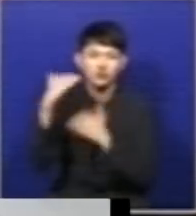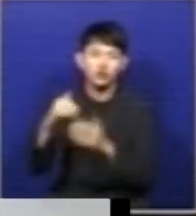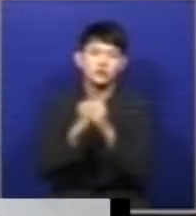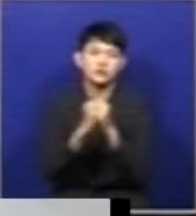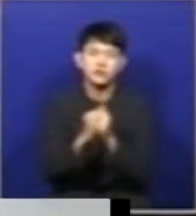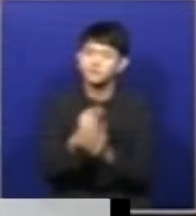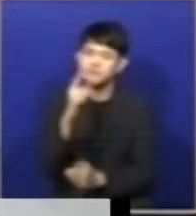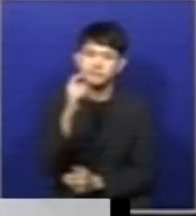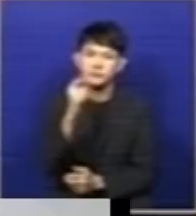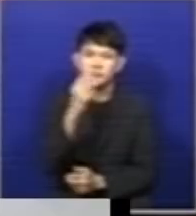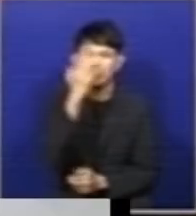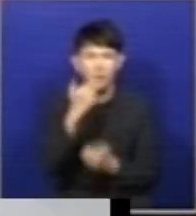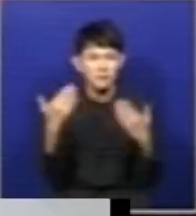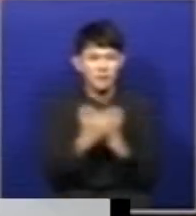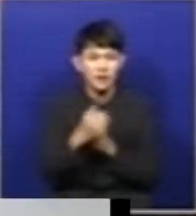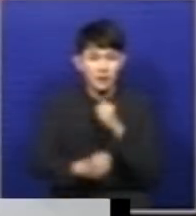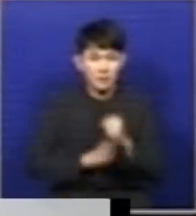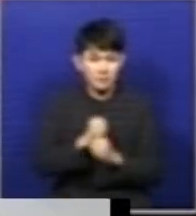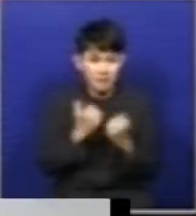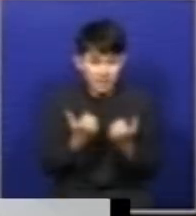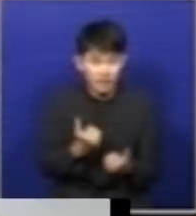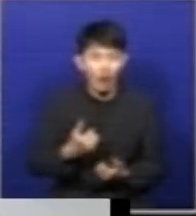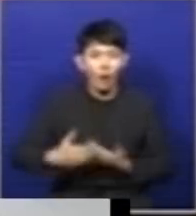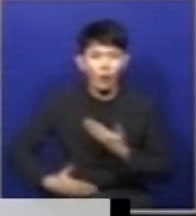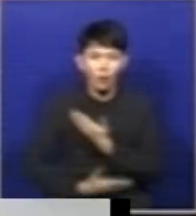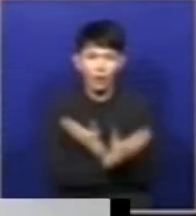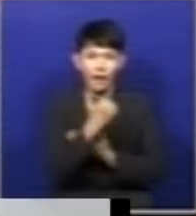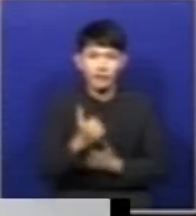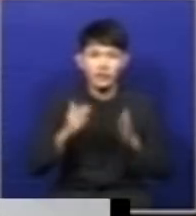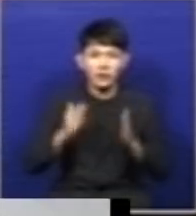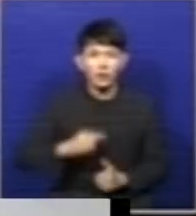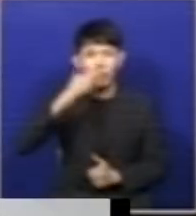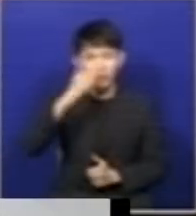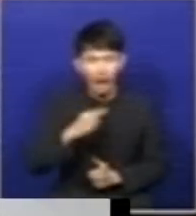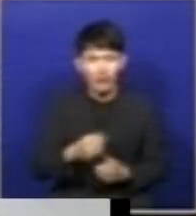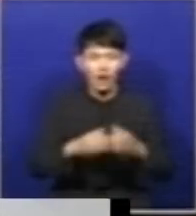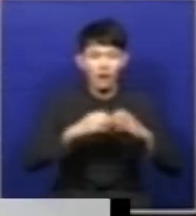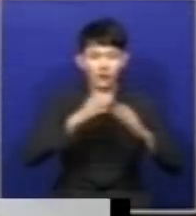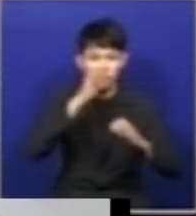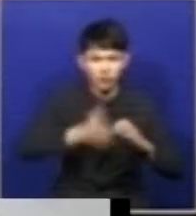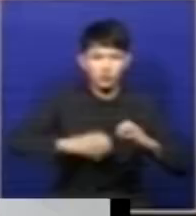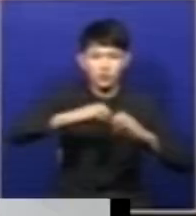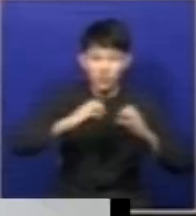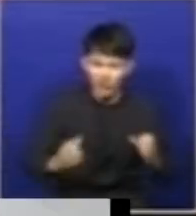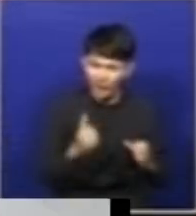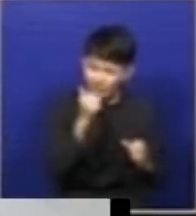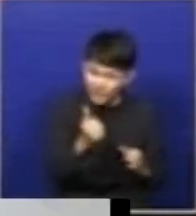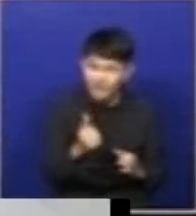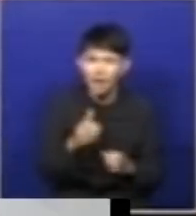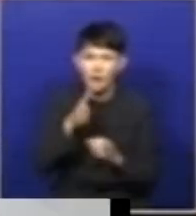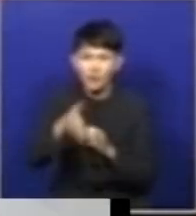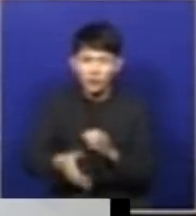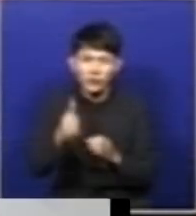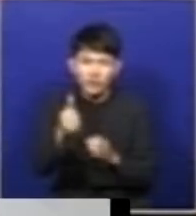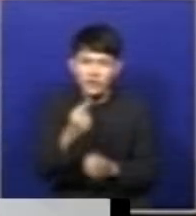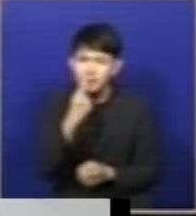ายุเขาไม่รู้เรื่องการลงทะเบียนนะฮะอะไรอย่างว่าเนี่ยทำไม่เป็นปล่อยลูกหลานไปลงทะเบียนให้เพราะคนแก่เขาไม่รู้เรื่องต้องไปลง